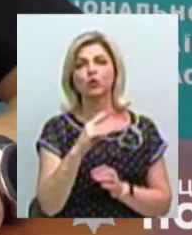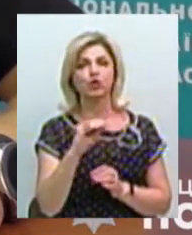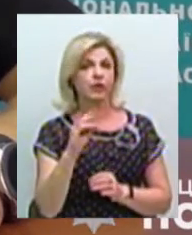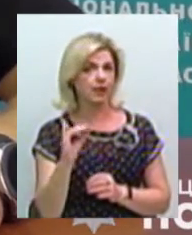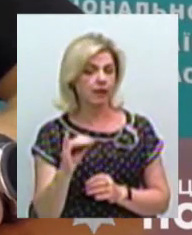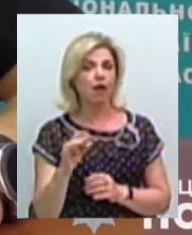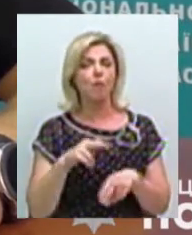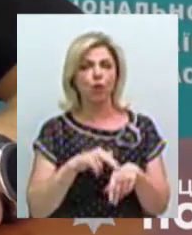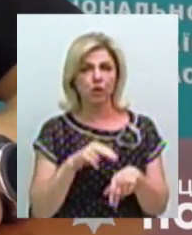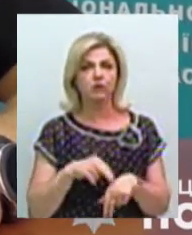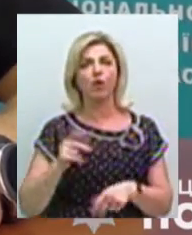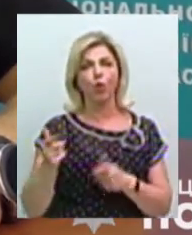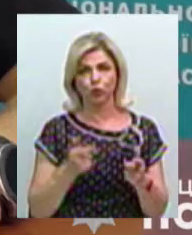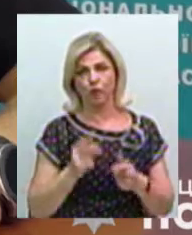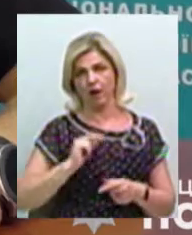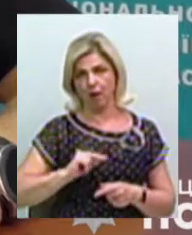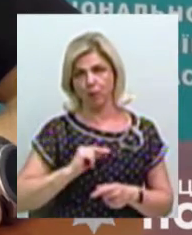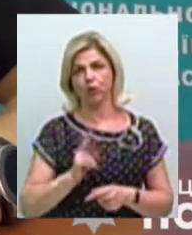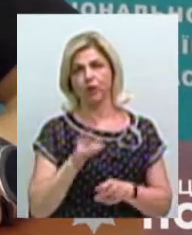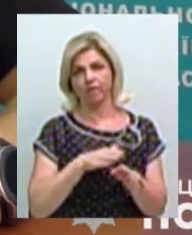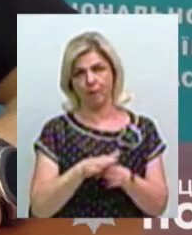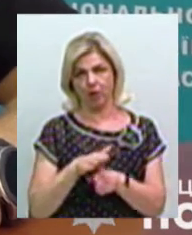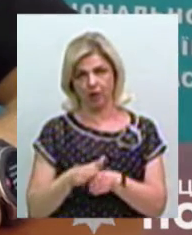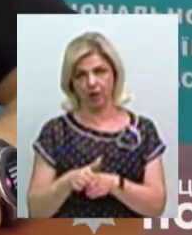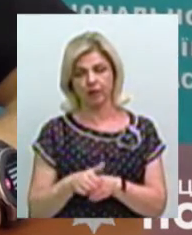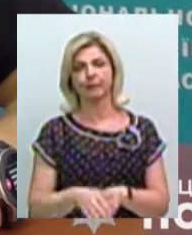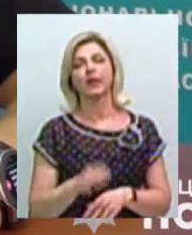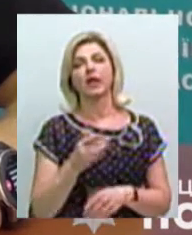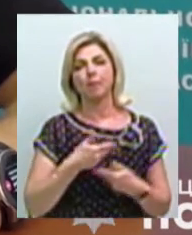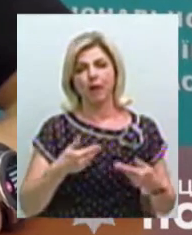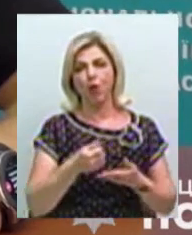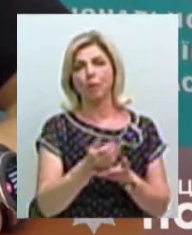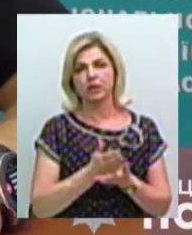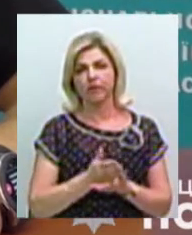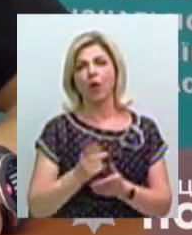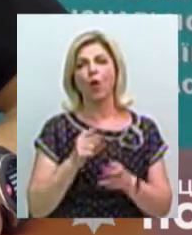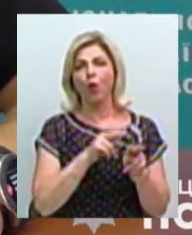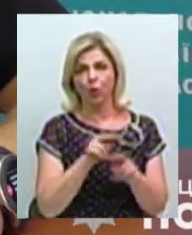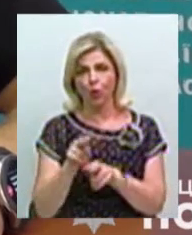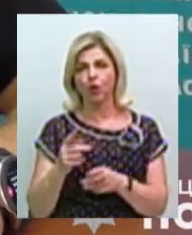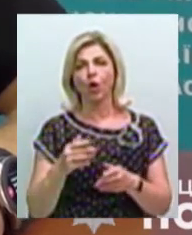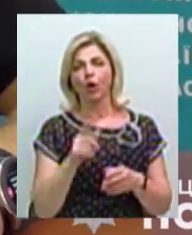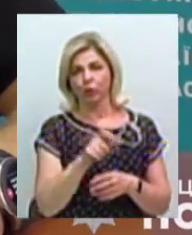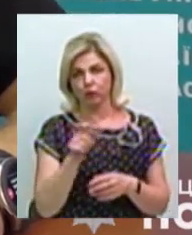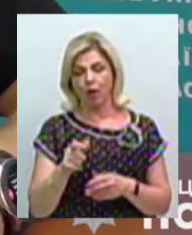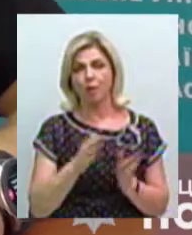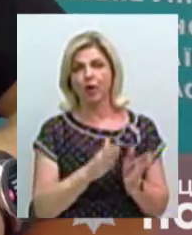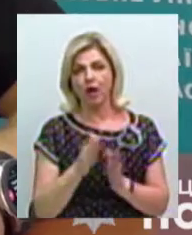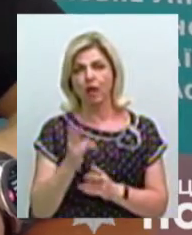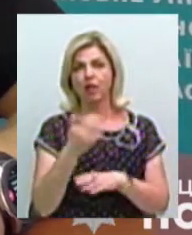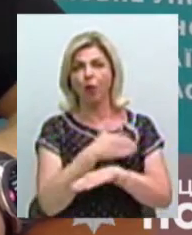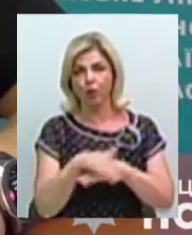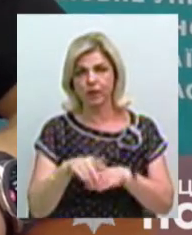Поліцейські готові до виконання своїх функціональних обов'язків. Ми забезпечуємо охорону громадського порядку на вулицях